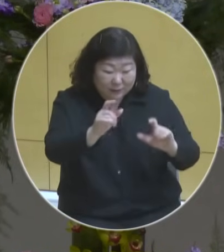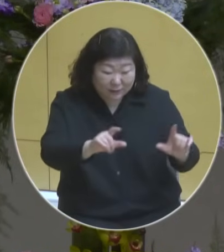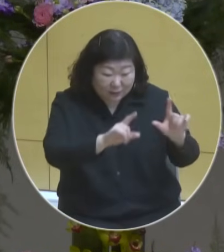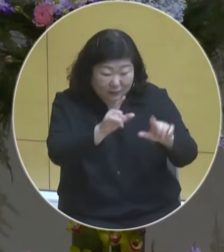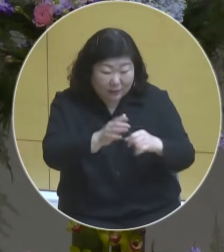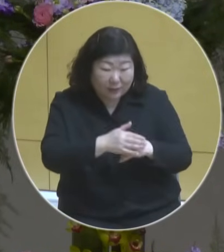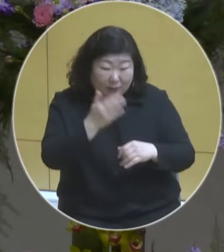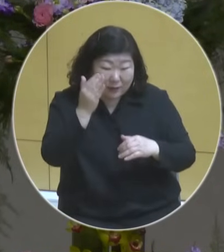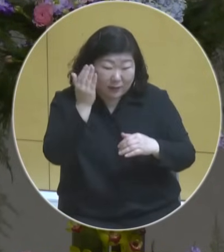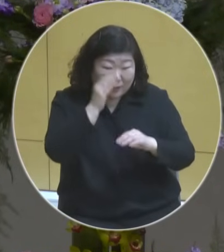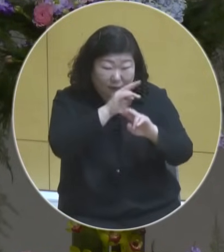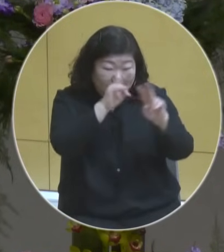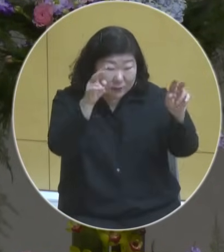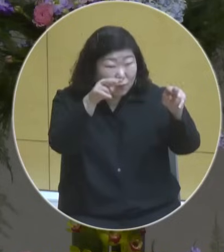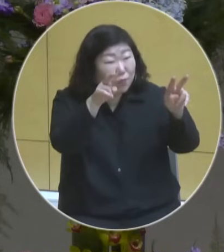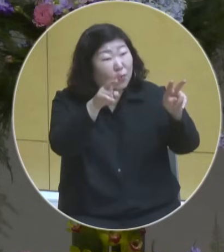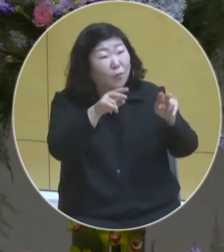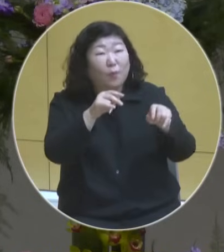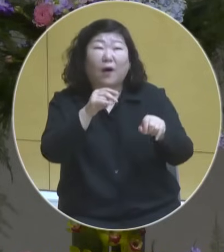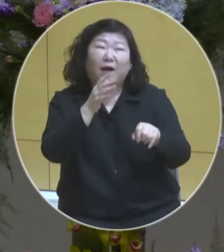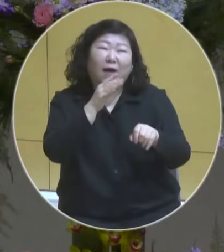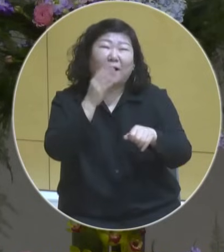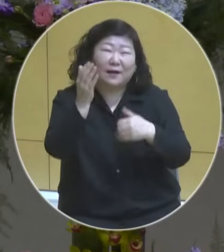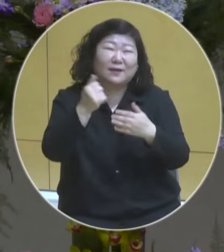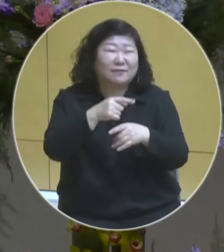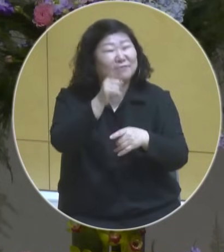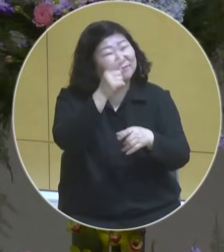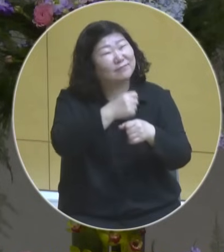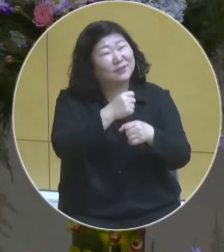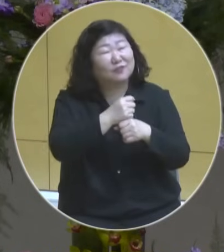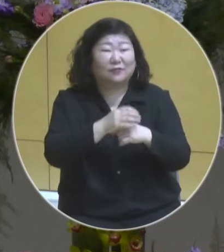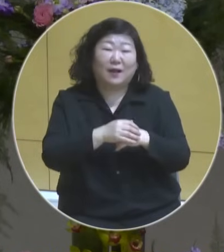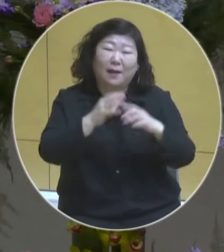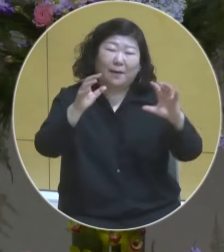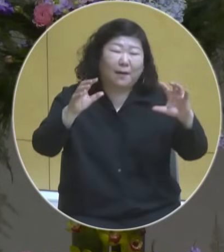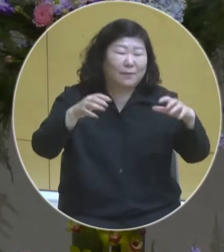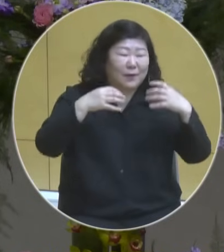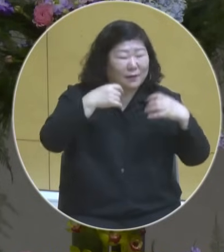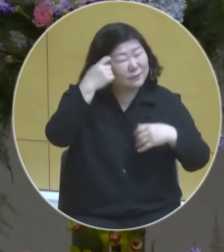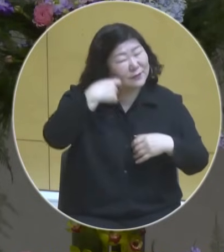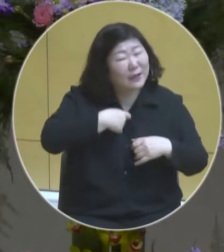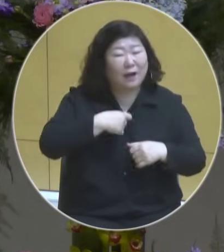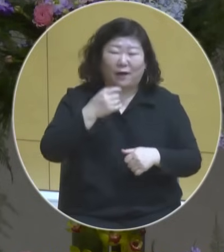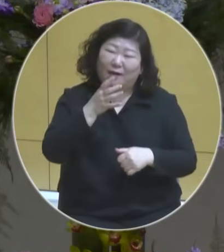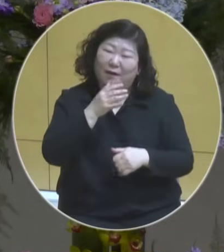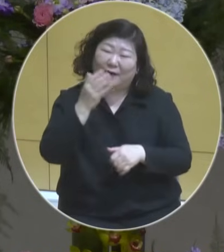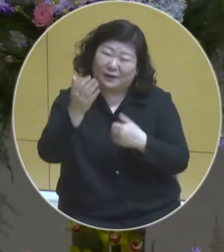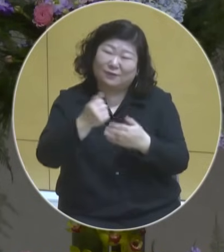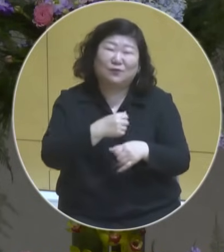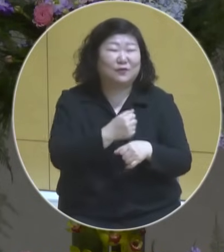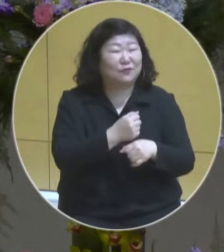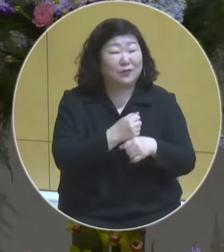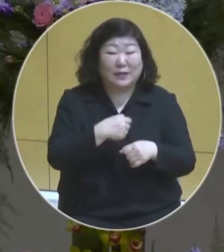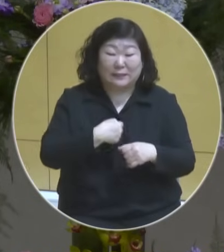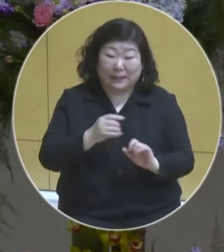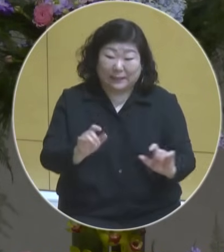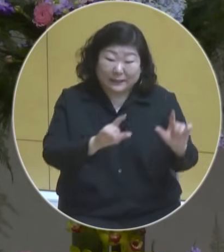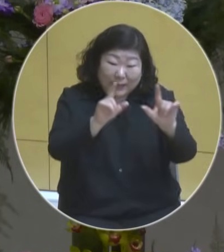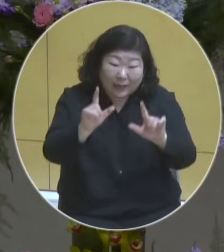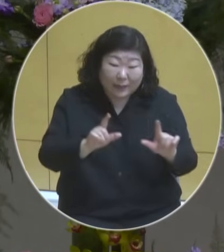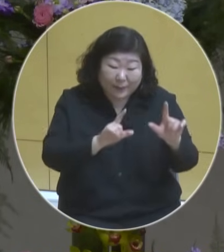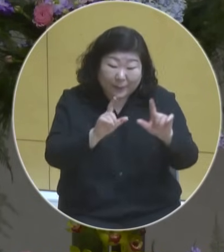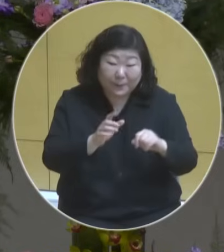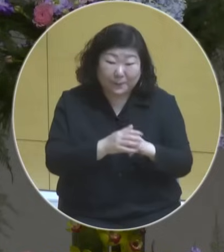바라보면 하나님께서 오 하늘을 지으셨으나 바람을 보면 바람을 하나님께 주셨구나 자기 일상과